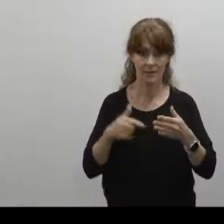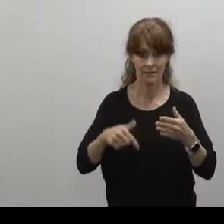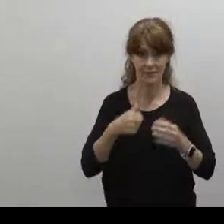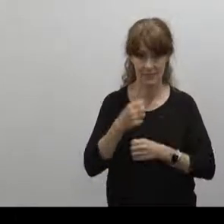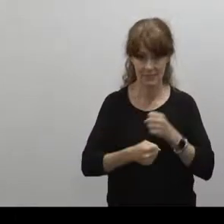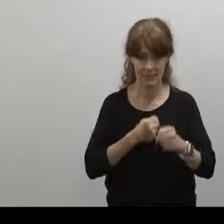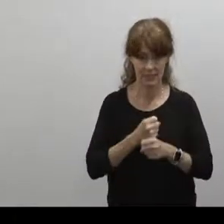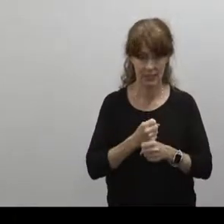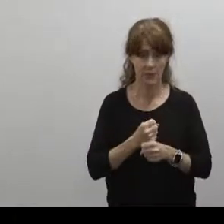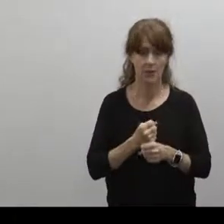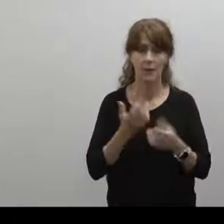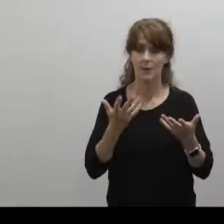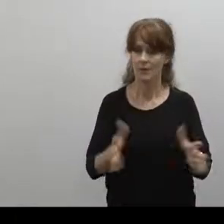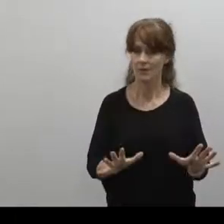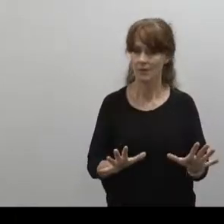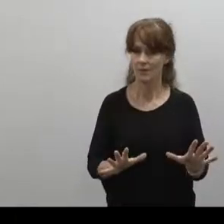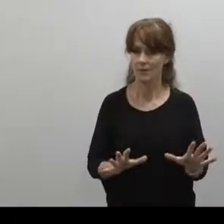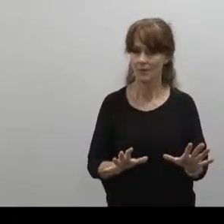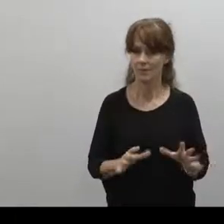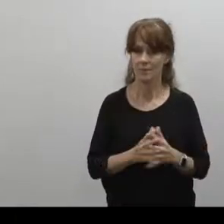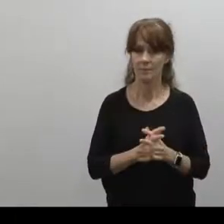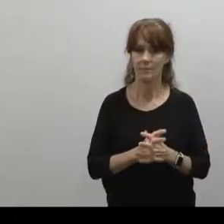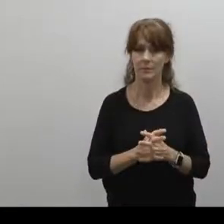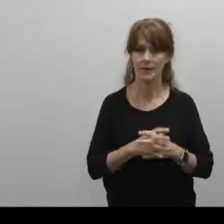សម្រាប់ អនាគត ទៅ ថ្ងៃ មុខ